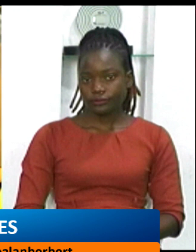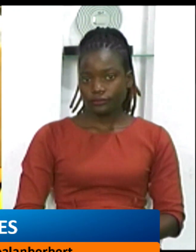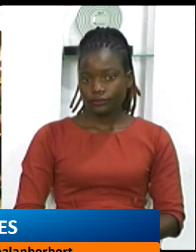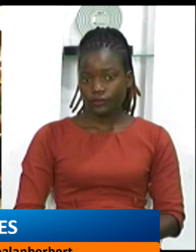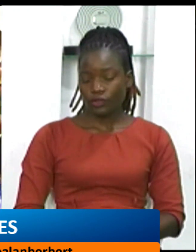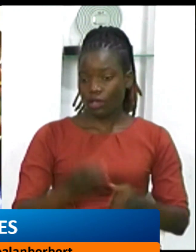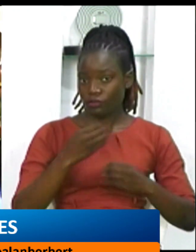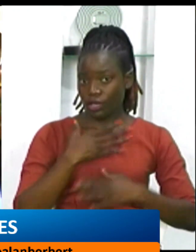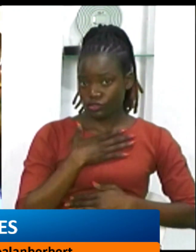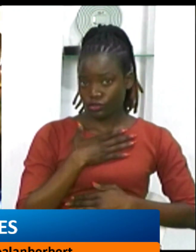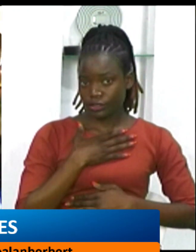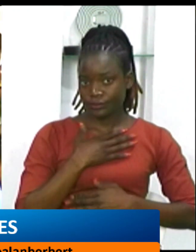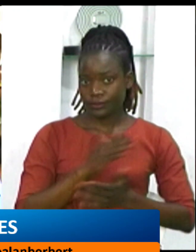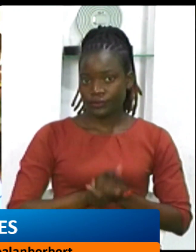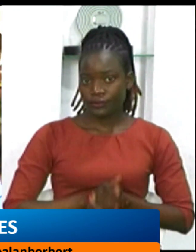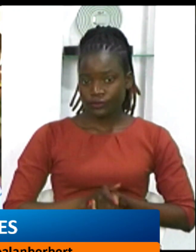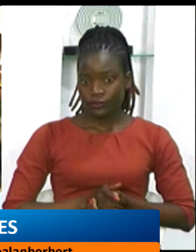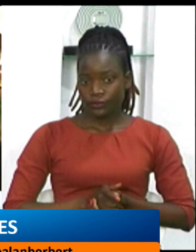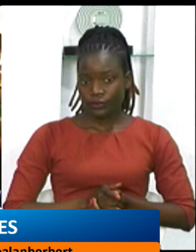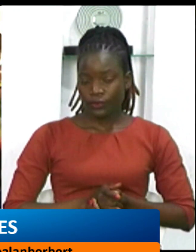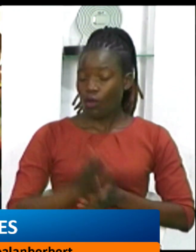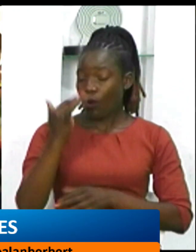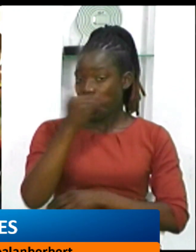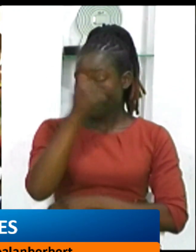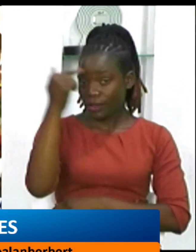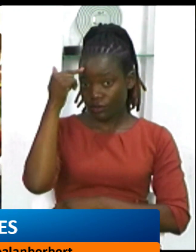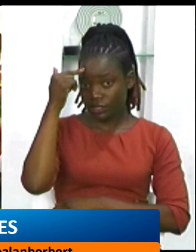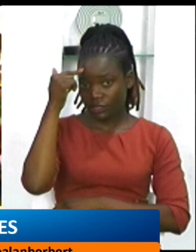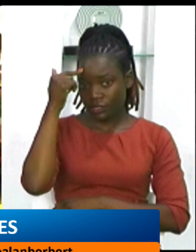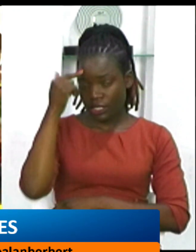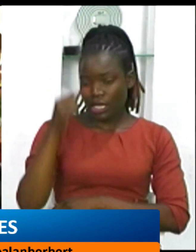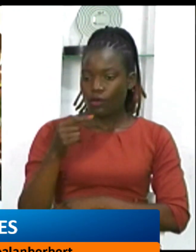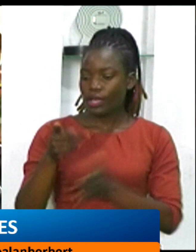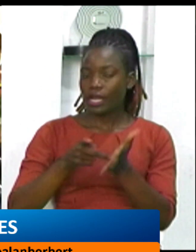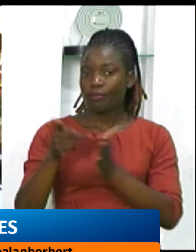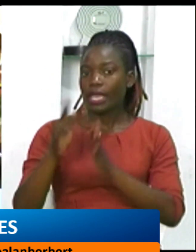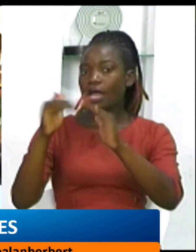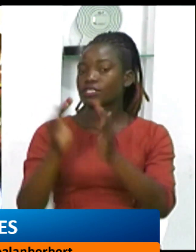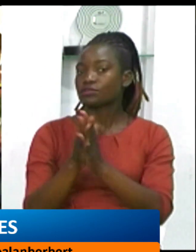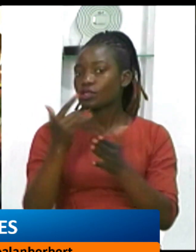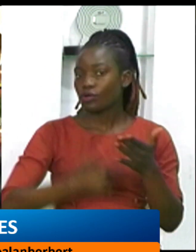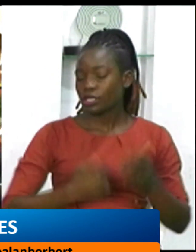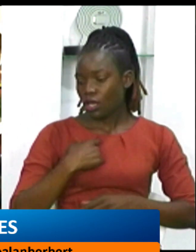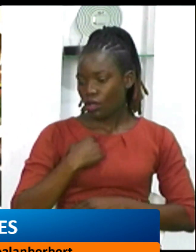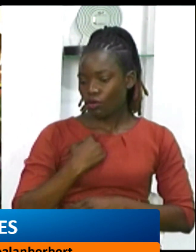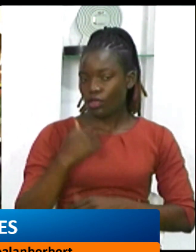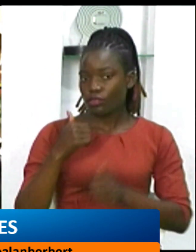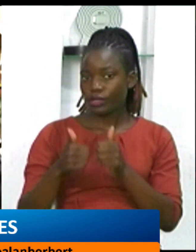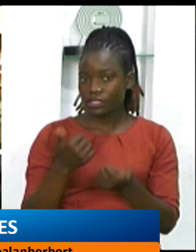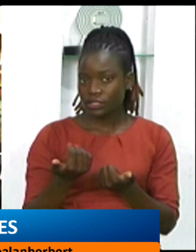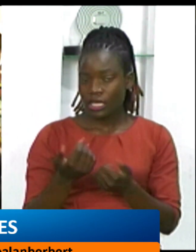Tunastuka. Ni kama ameanza kutupima juu wenyewe. Sasa nyumba zitalipwa na nini? Hizi manguo nimeshikilia hapa hivi, hizi nguo